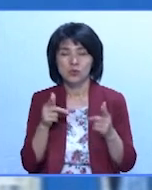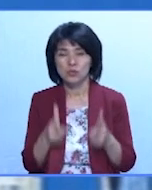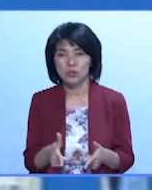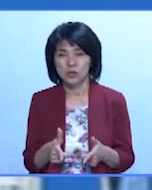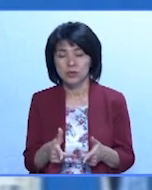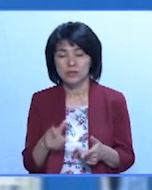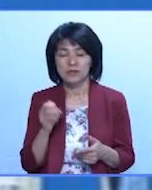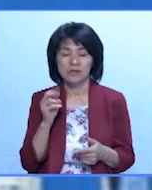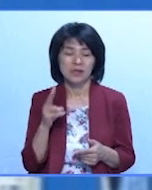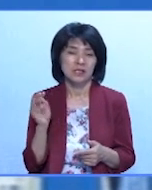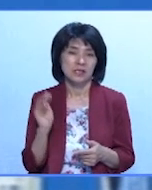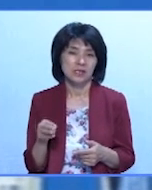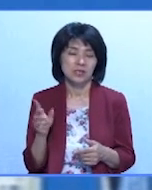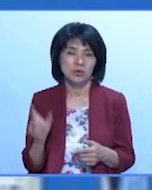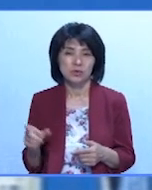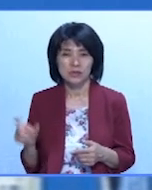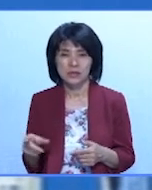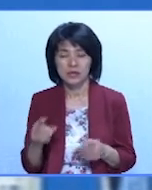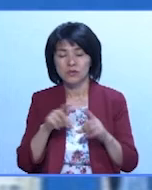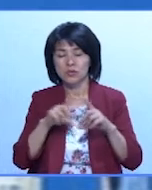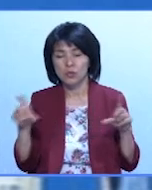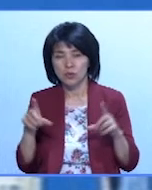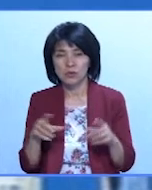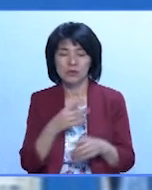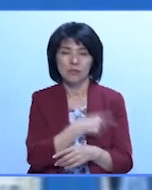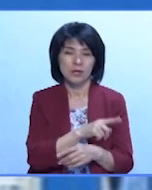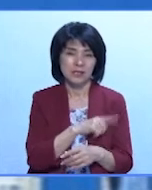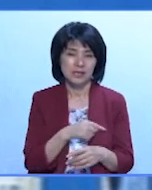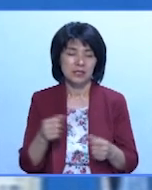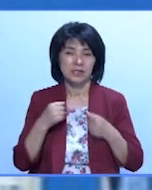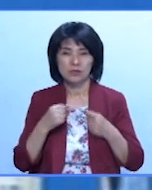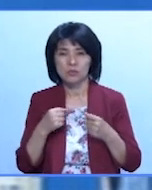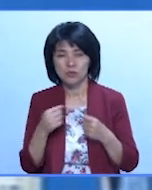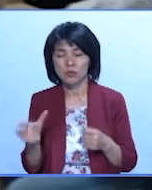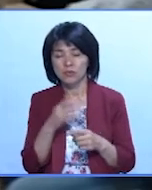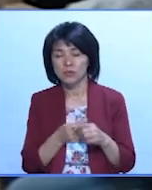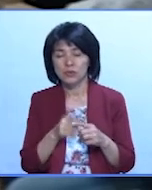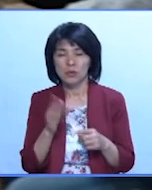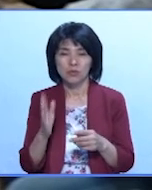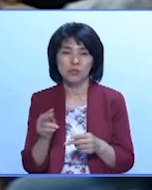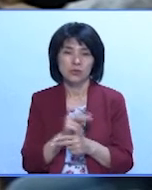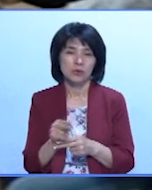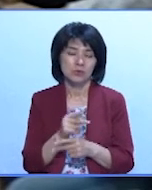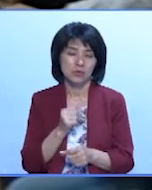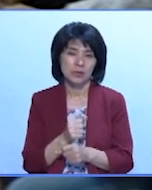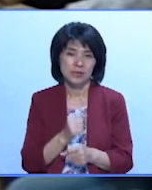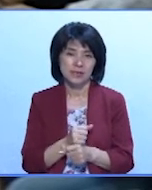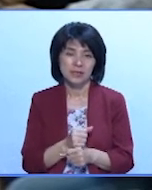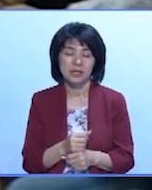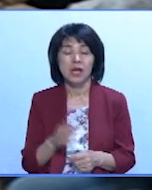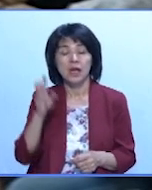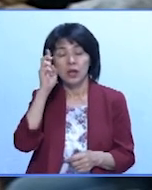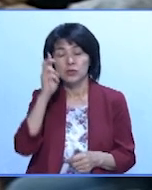Олар мектептерді, ауруханаларды, спорт және де басқа нысандарды салып жөндейді. Үкімет бизнеске де көмек